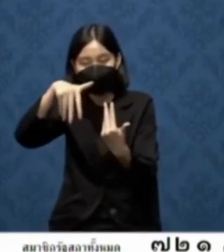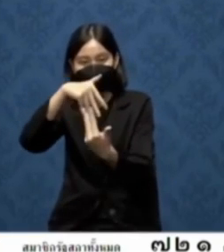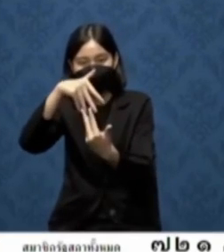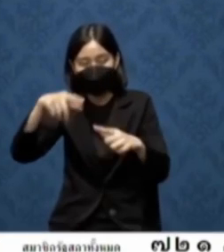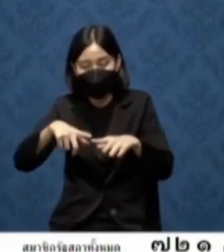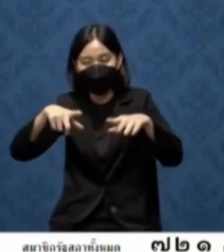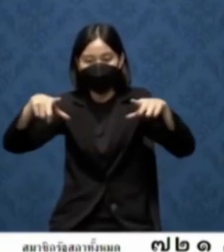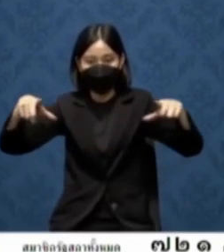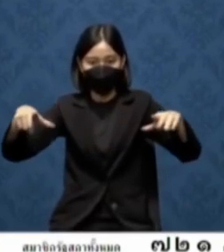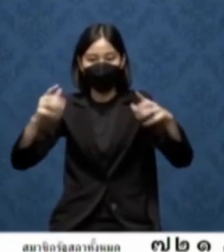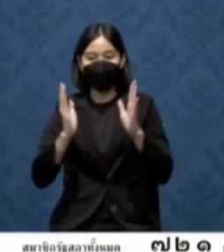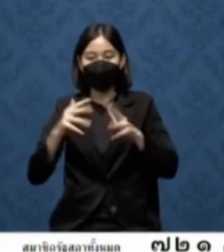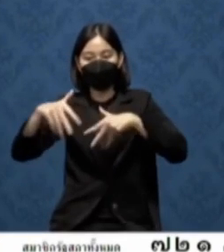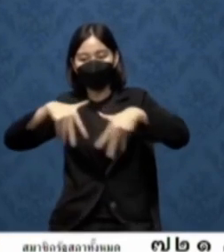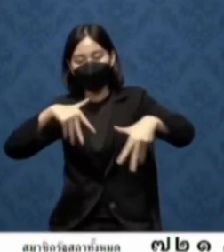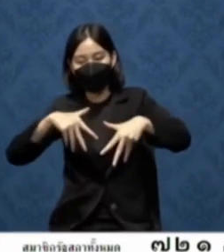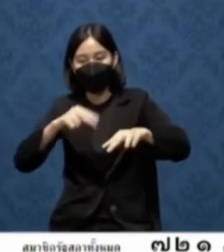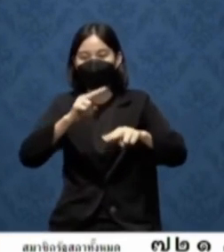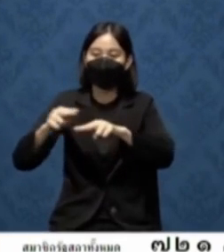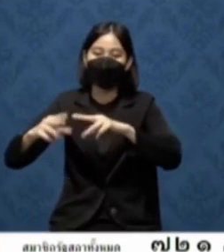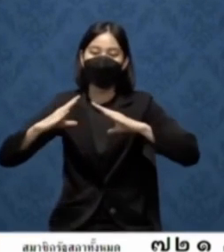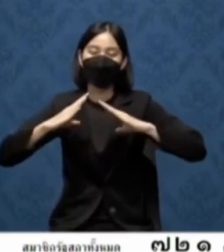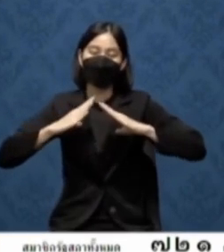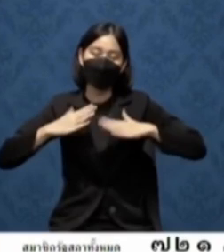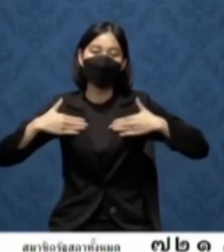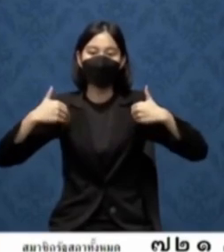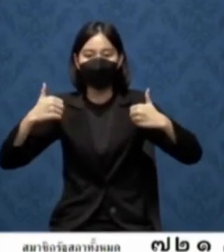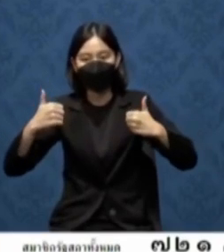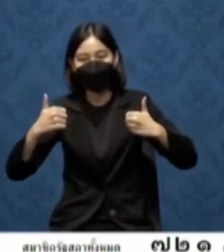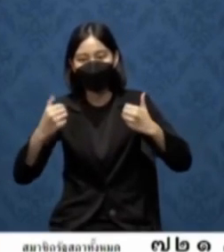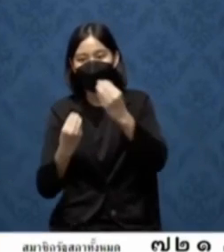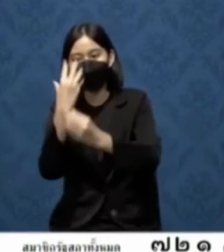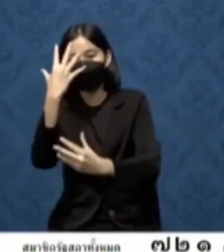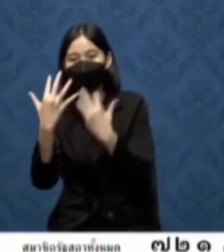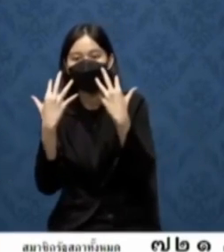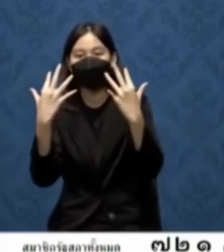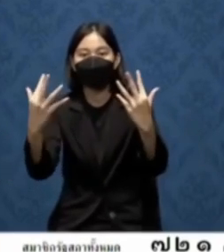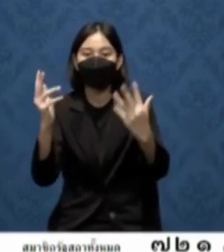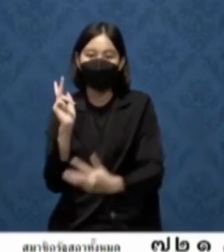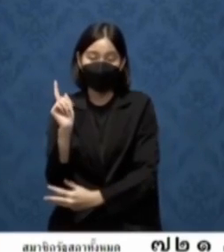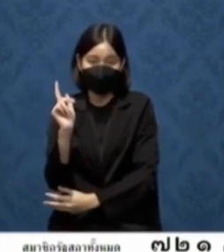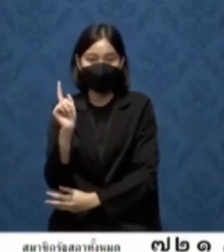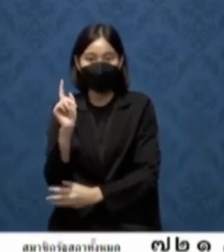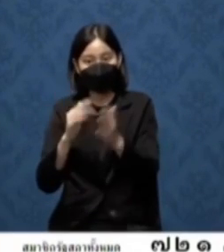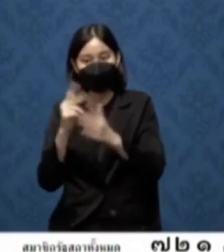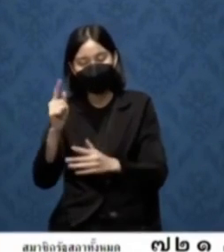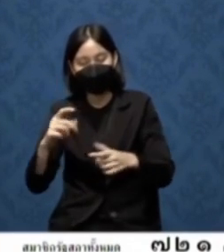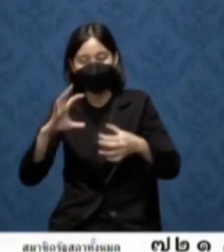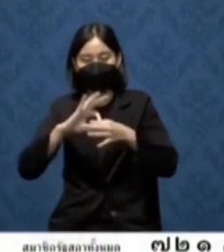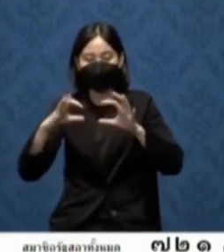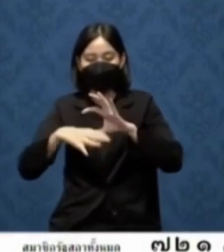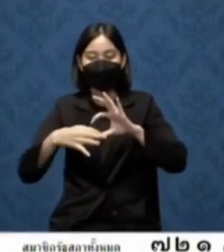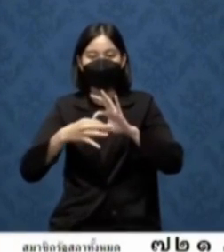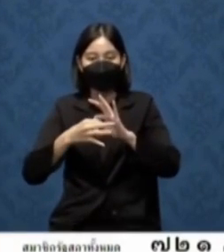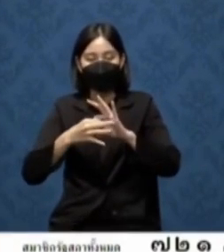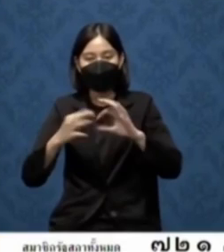างให้ประชาชนพักผ่อนหย่อนใจมีพื้นที่สีเขียวเป็นปอดให้กับชุมชนมีสนามกีฬาที่ครบครันให้